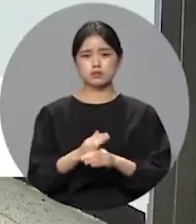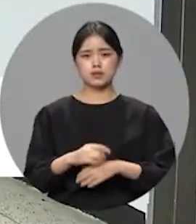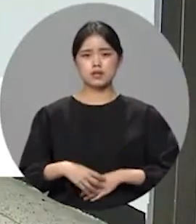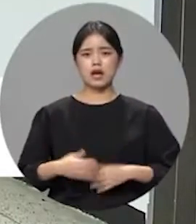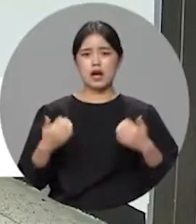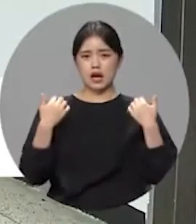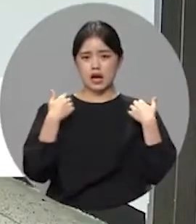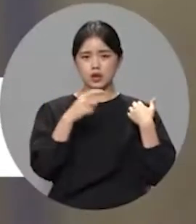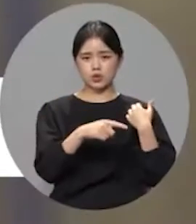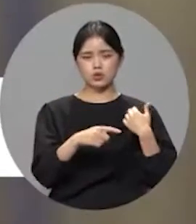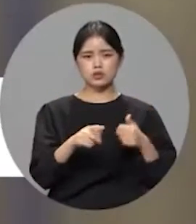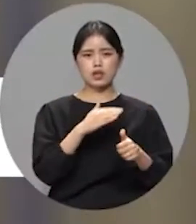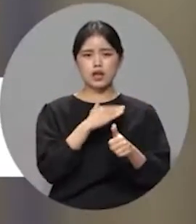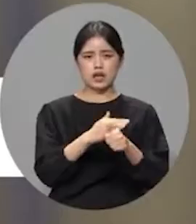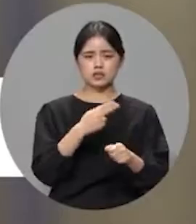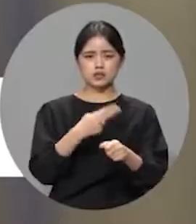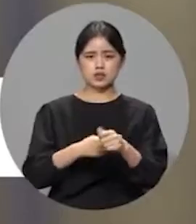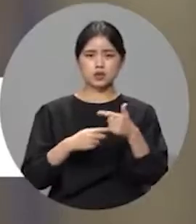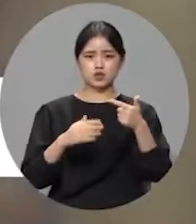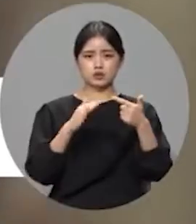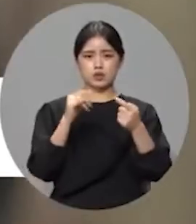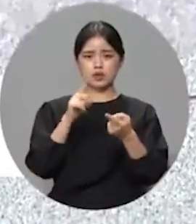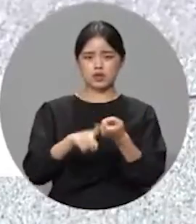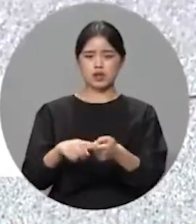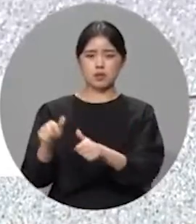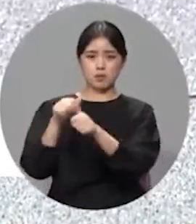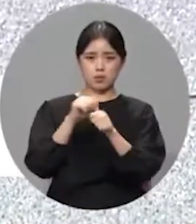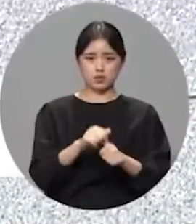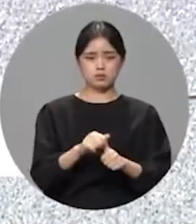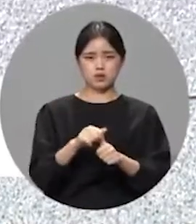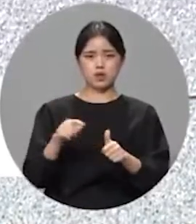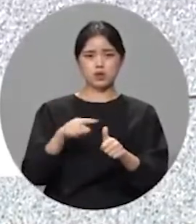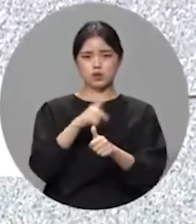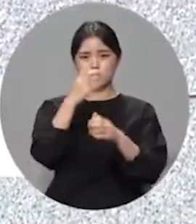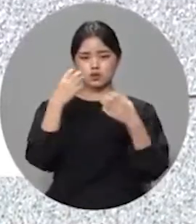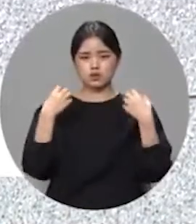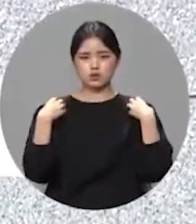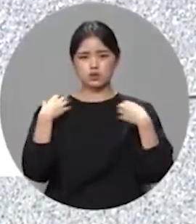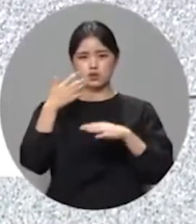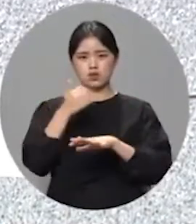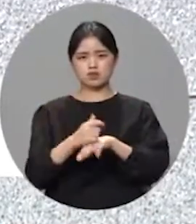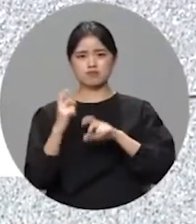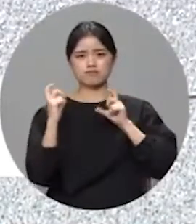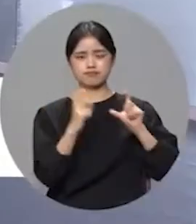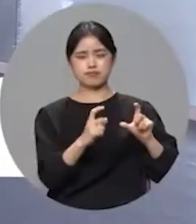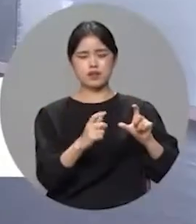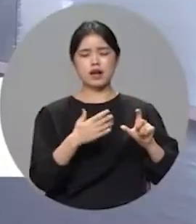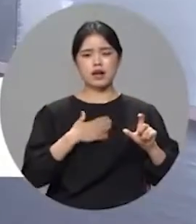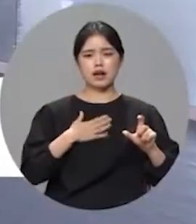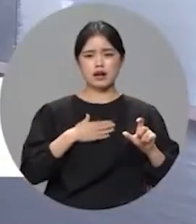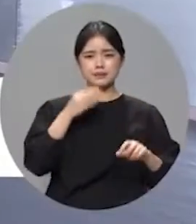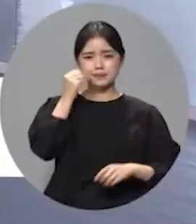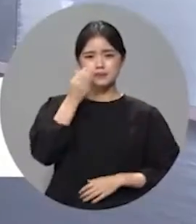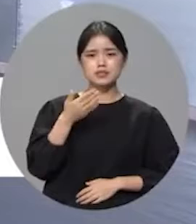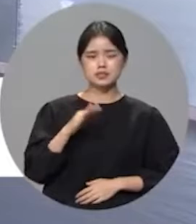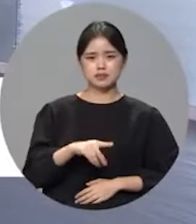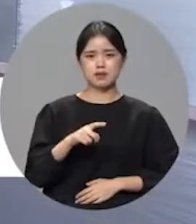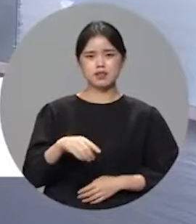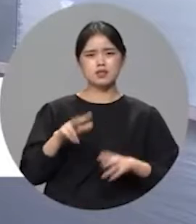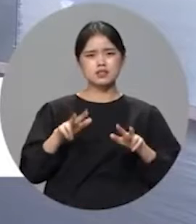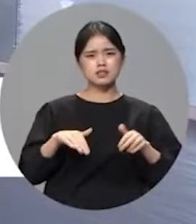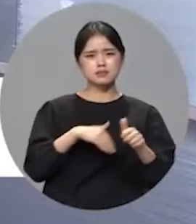해당학교 법인은 해직 교사 6명 을 복지 시키라는 교육부 소청심사 위원회 결정을 수용 하겟지만 여건상